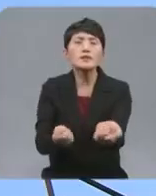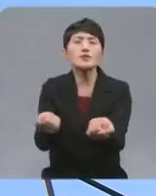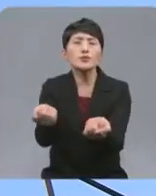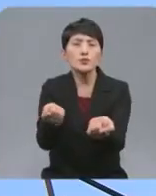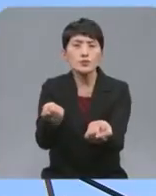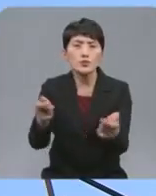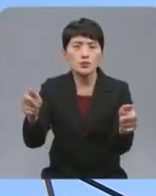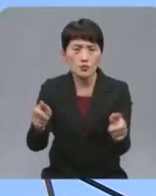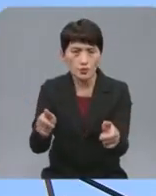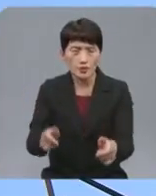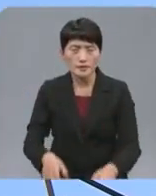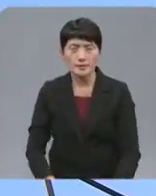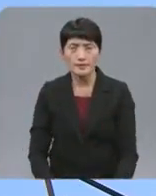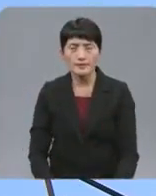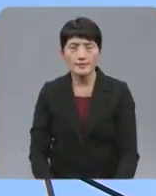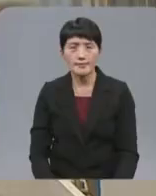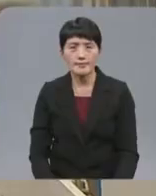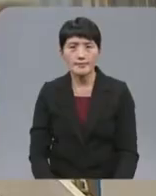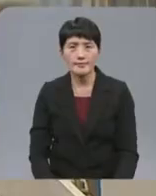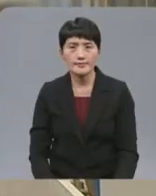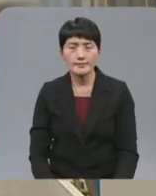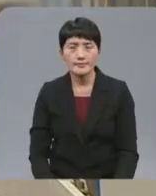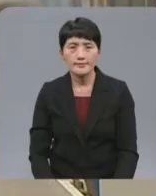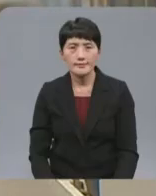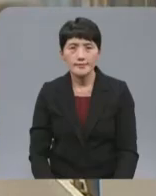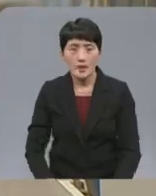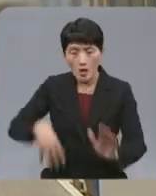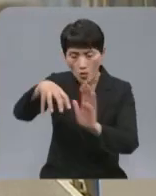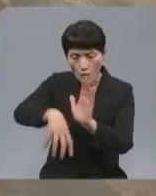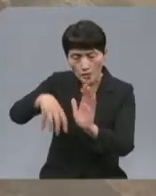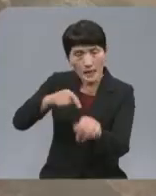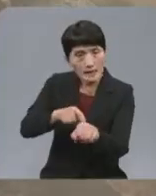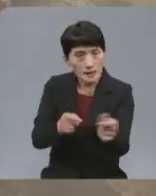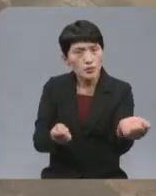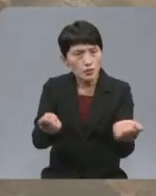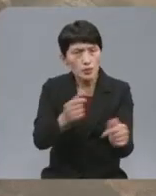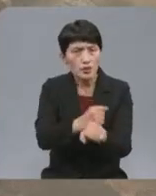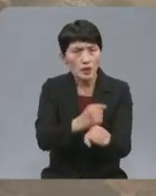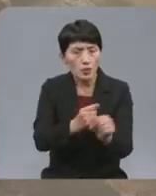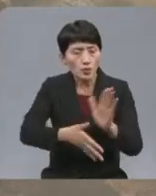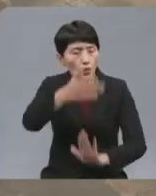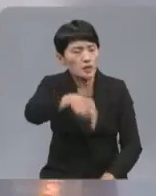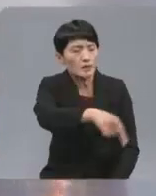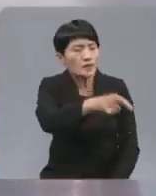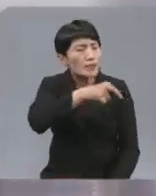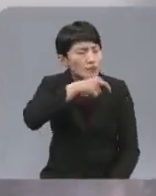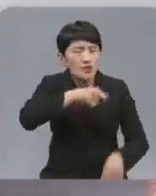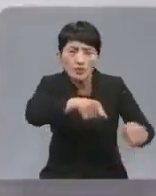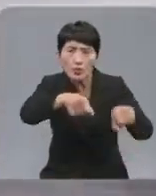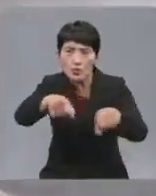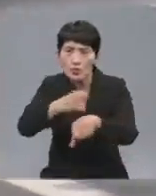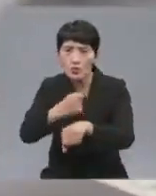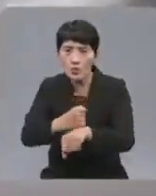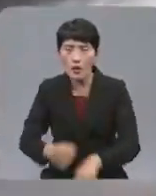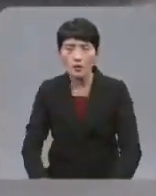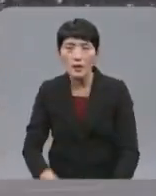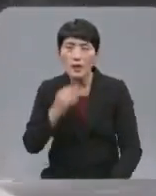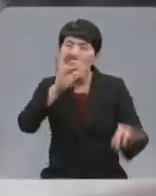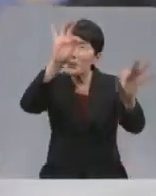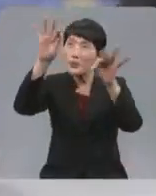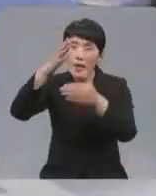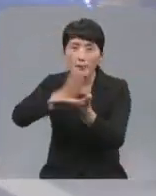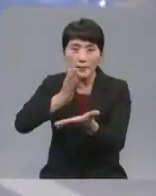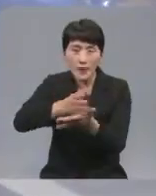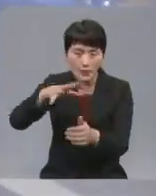закрыт введены ограничения на эксплуатацию транспортных средств относящихся к пятому классу по уровню выбросов